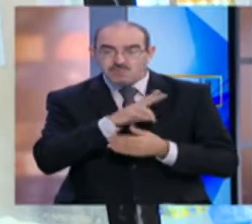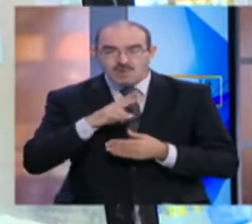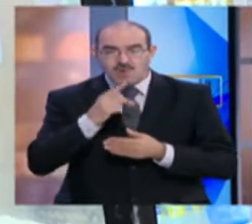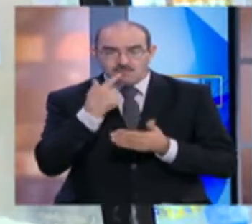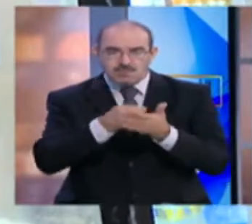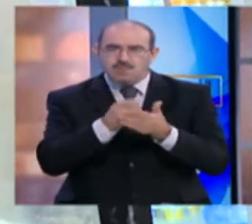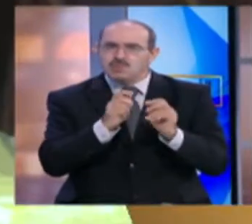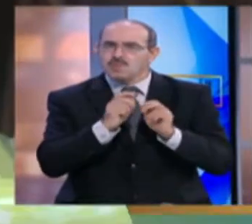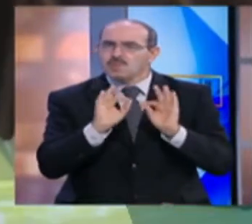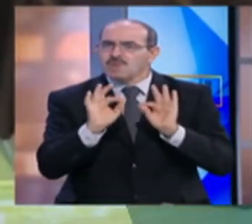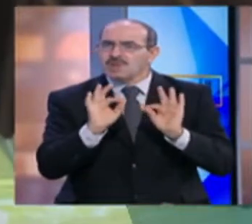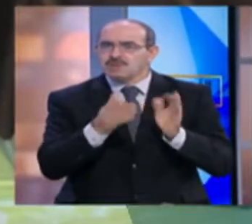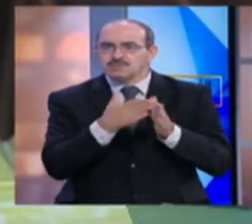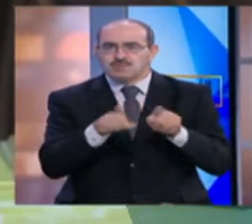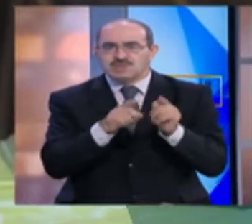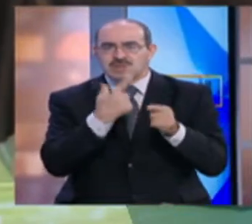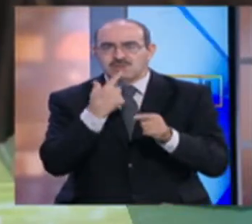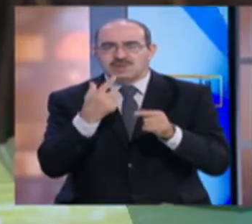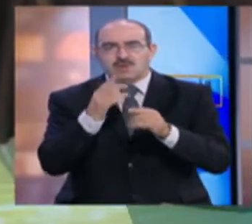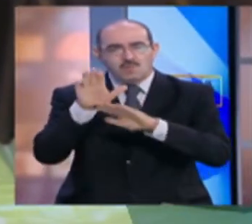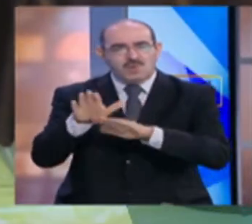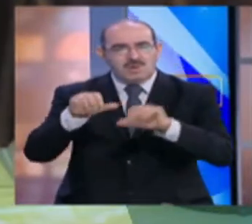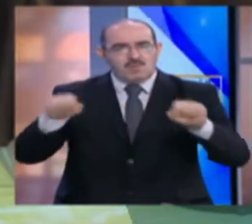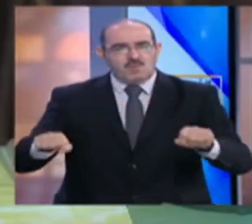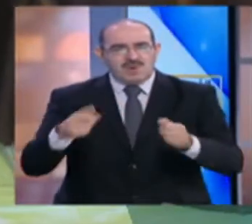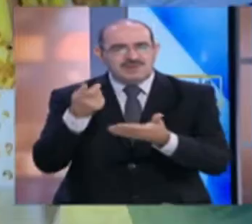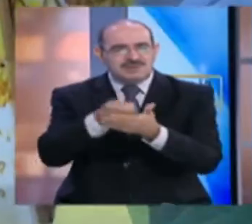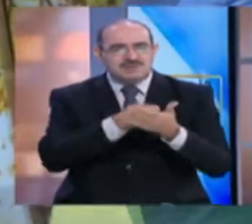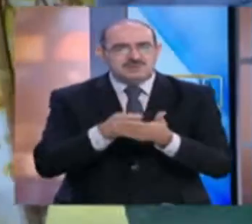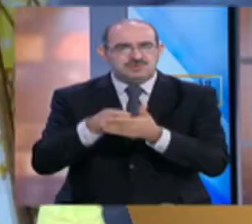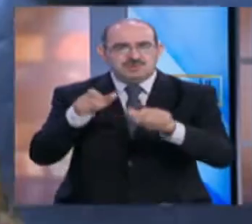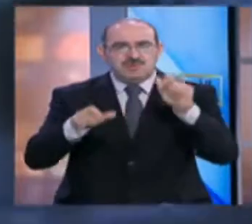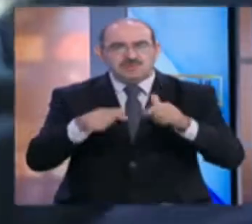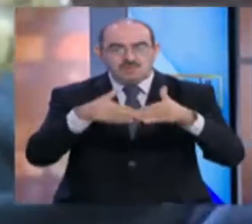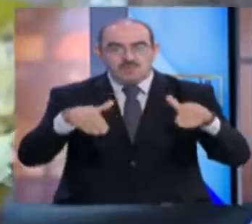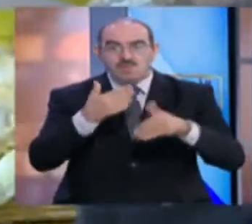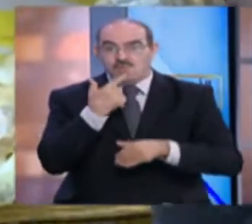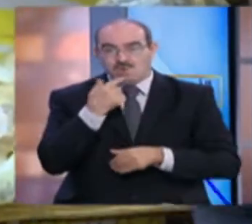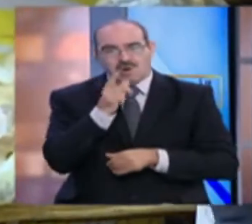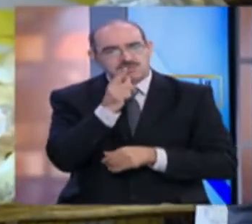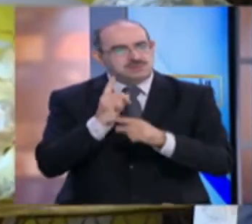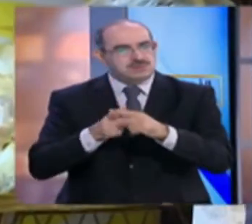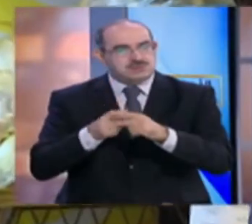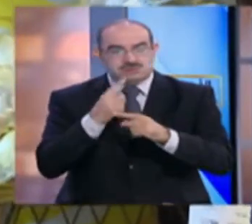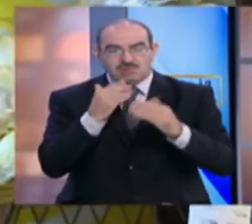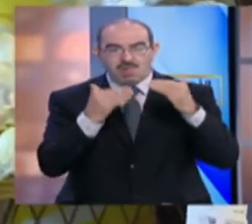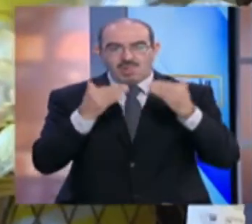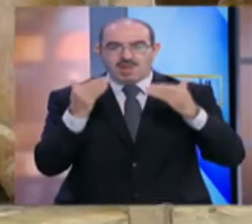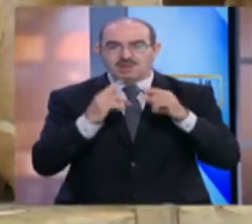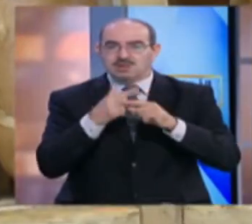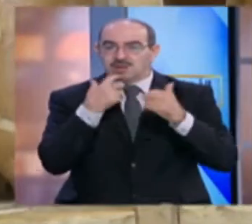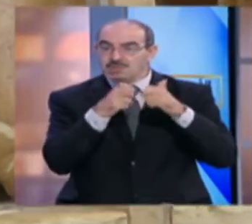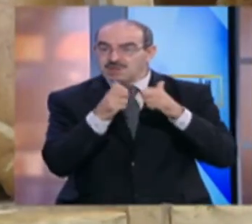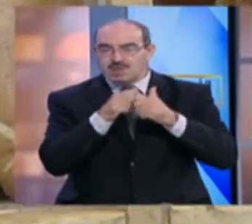على القدرة الشرائية للمواطن خط أحمر يدخل ضمن استراتيجية الحكومة التي تبذل مجهودات